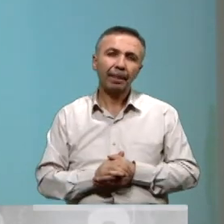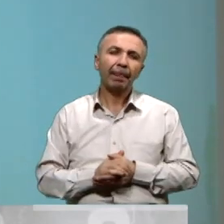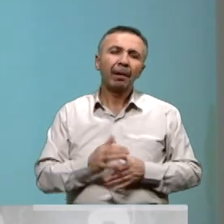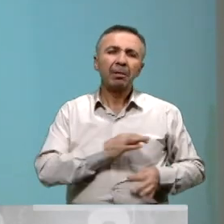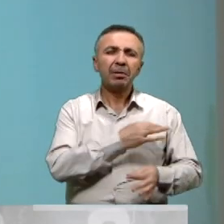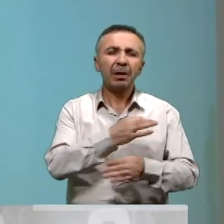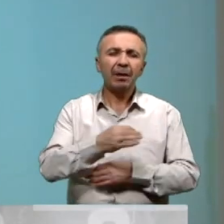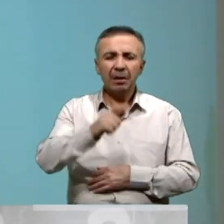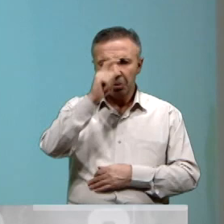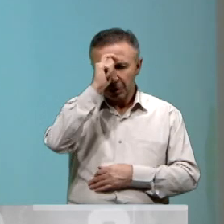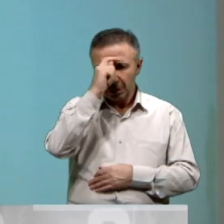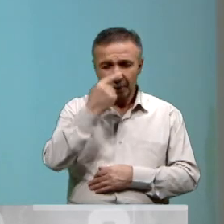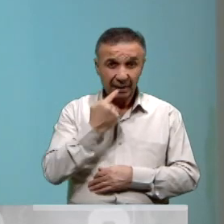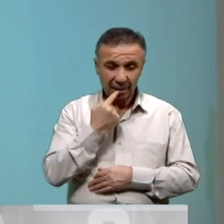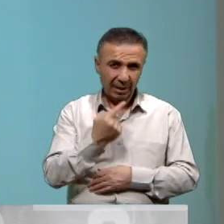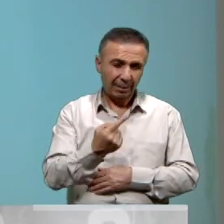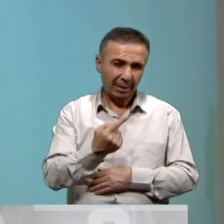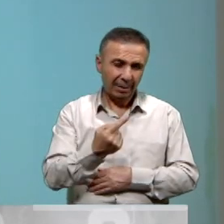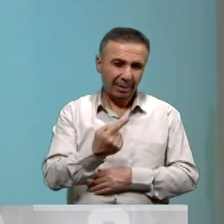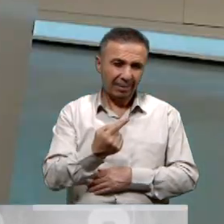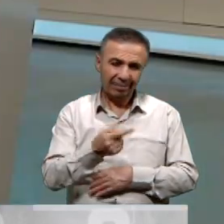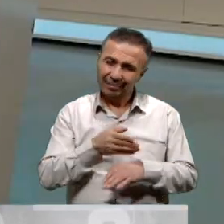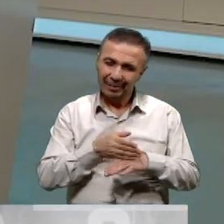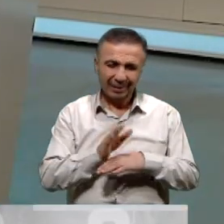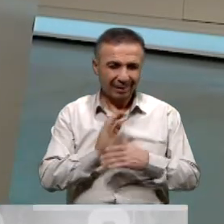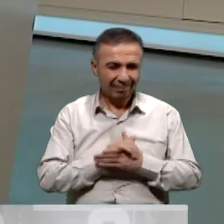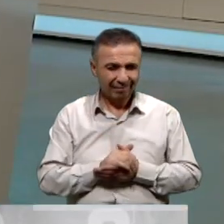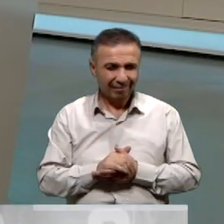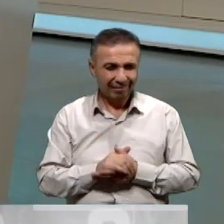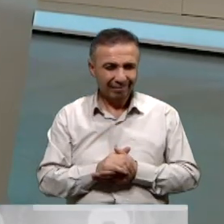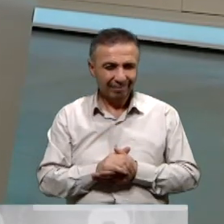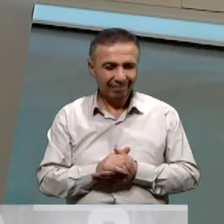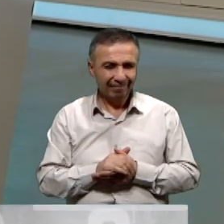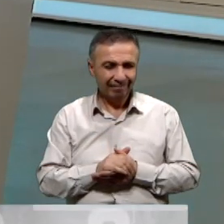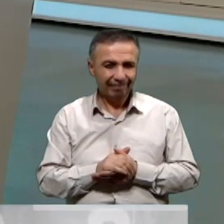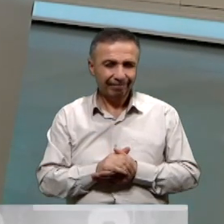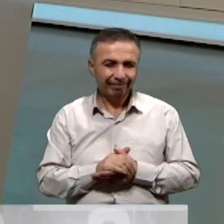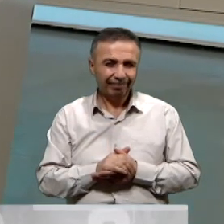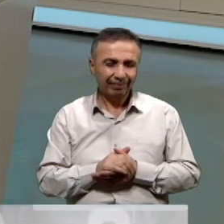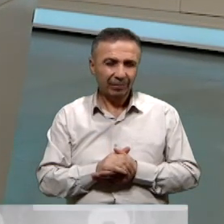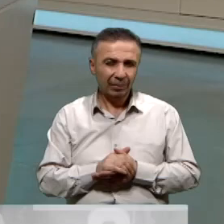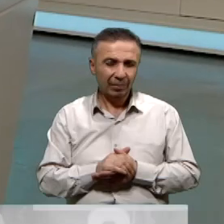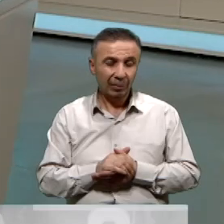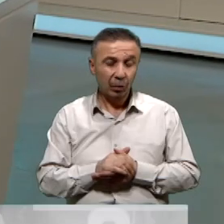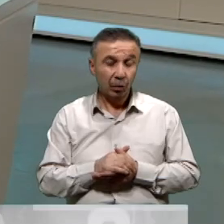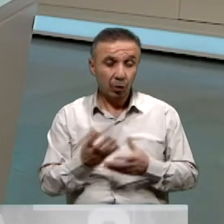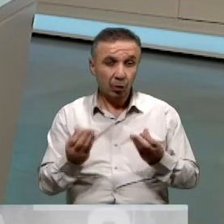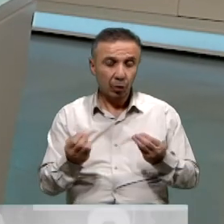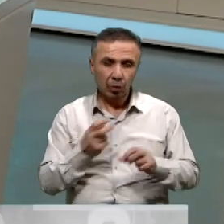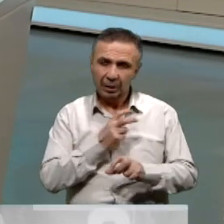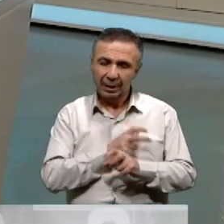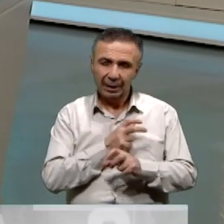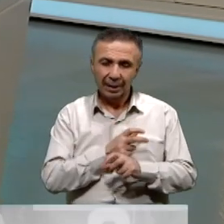kafirsin Kafir kafir oldun dinden çıktın diye damgalaması son derece tehlikeli ve